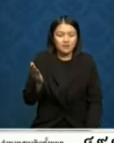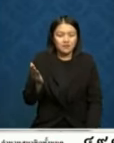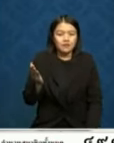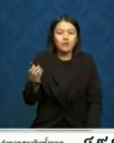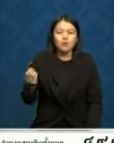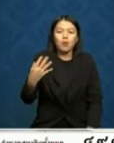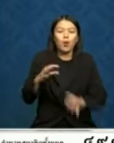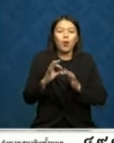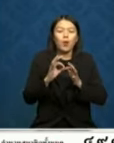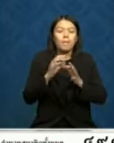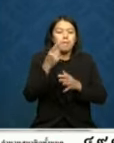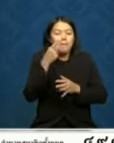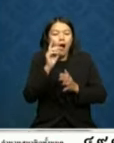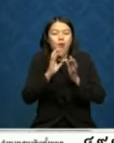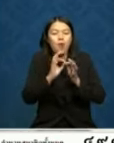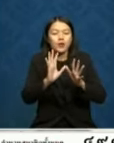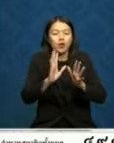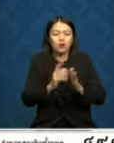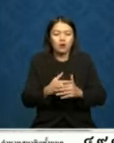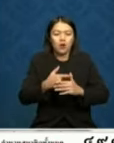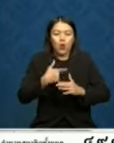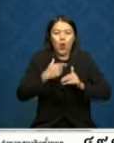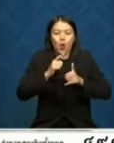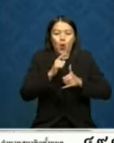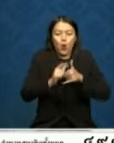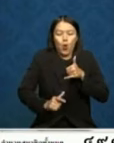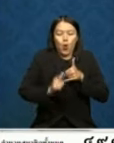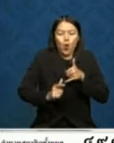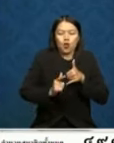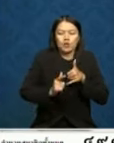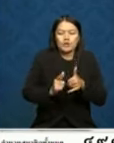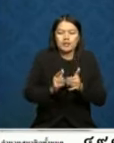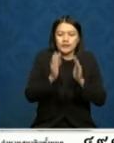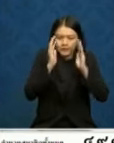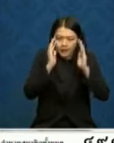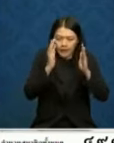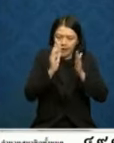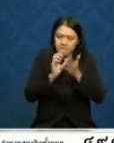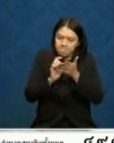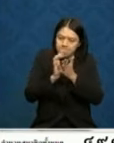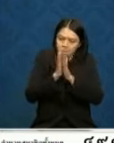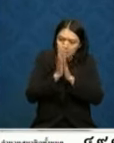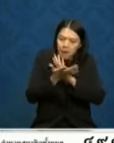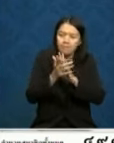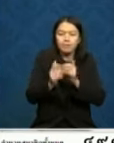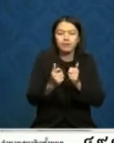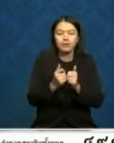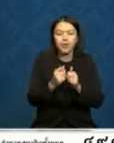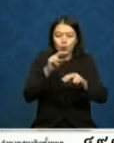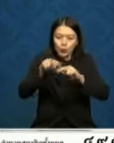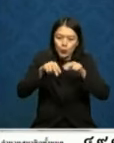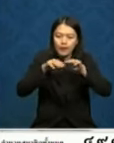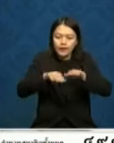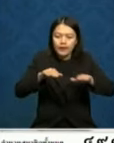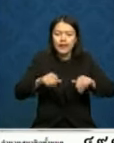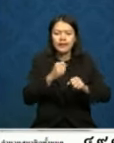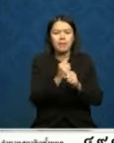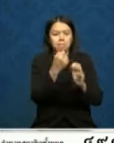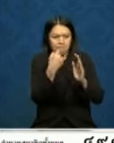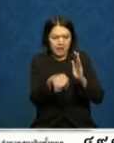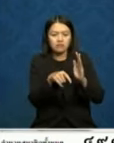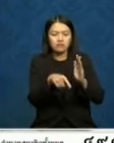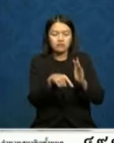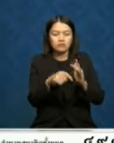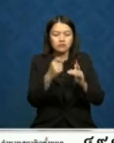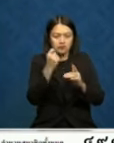าไม่ต้องห่วงป้าป้าเป็นแค่คนคนหนึ่งที่เข้ามามีความตั้งใจจะปรับเปลี่ยนลักษณะการดูแลเด็กกระทำความผิดให้เข้า